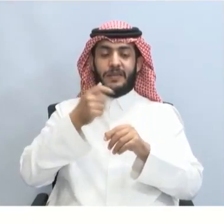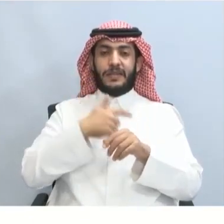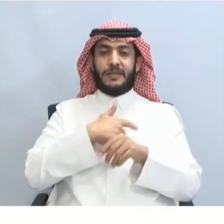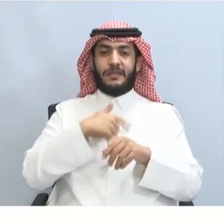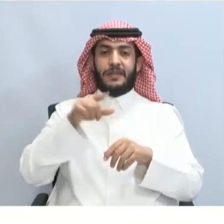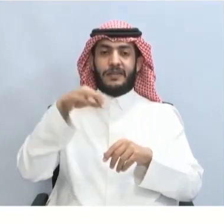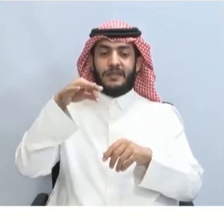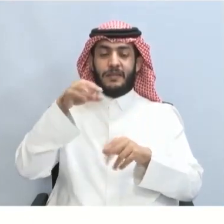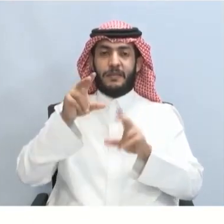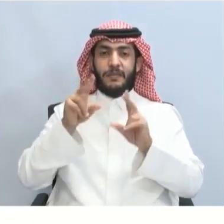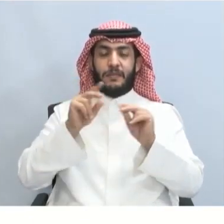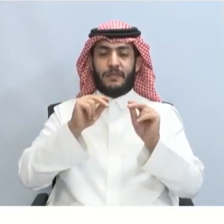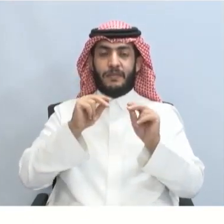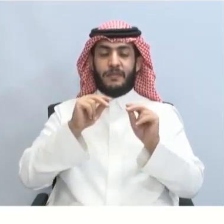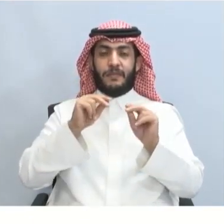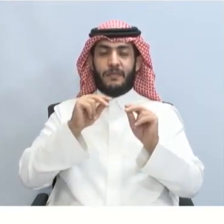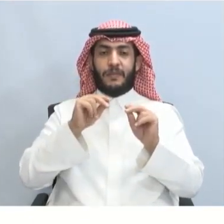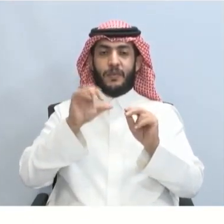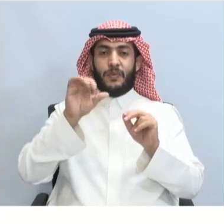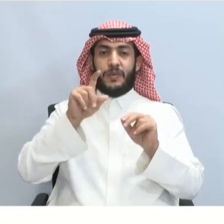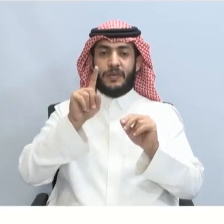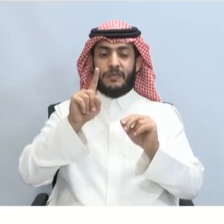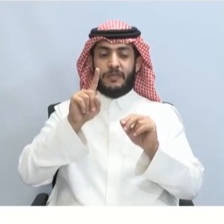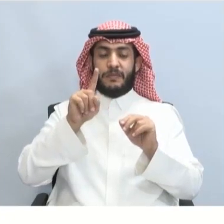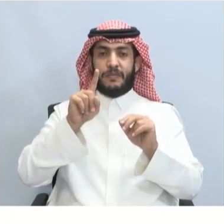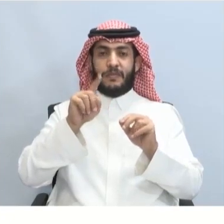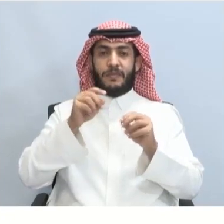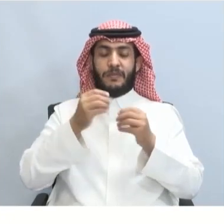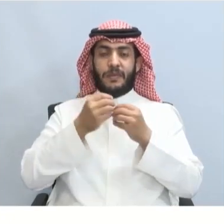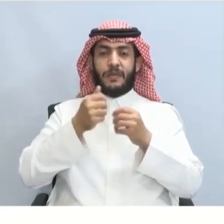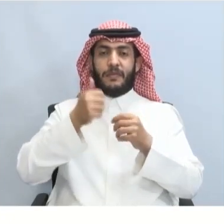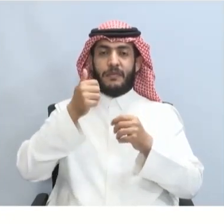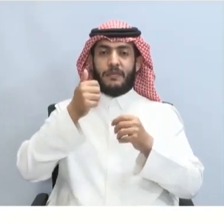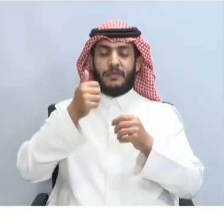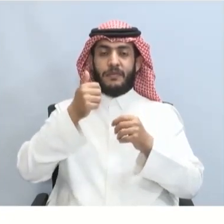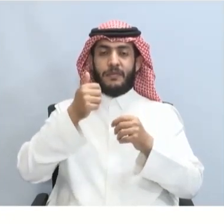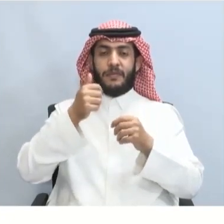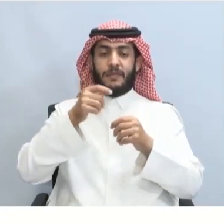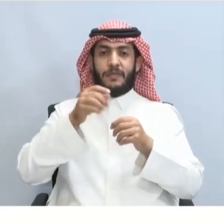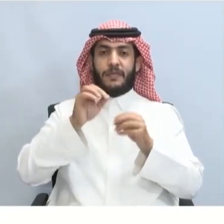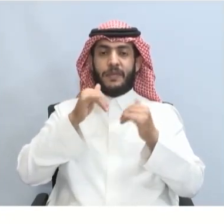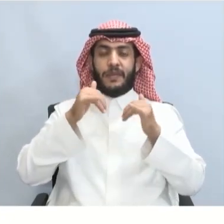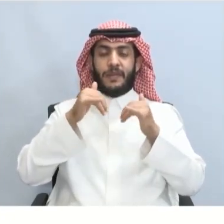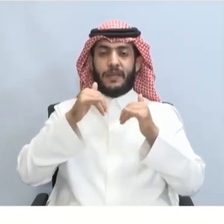لهذه الصفحه مثلا ماي ويبد ا ت ام ال لابد ان نقوم بوضع دوت اش تي ام